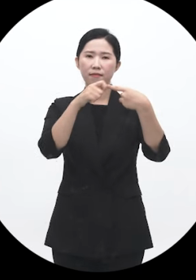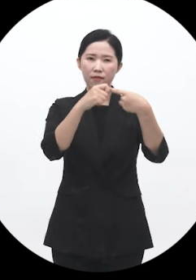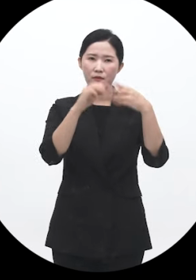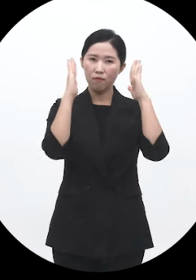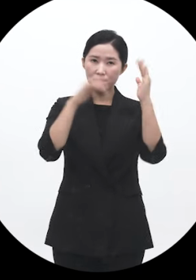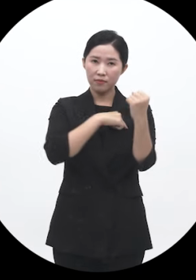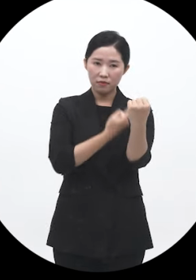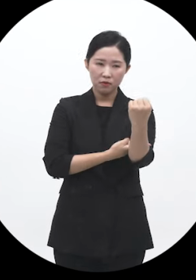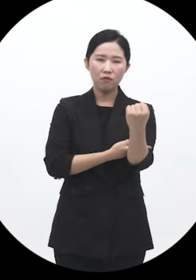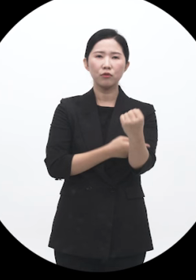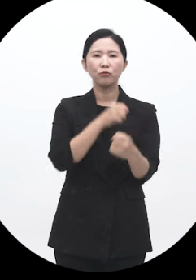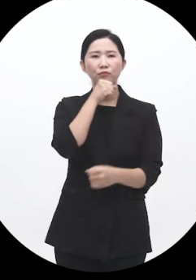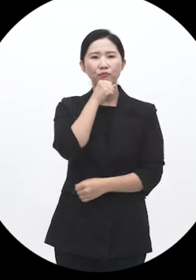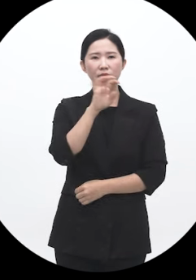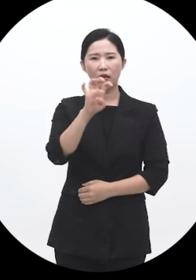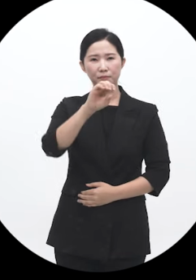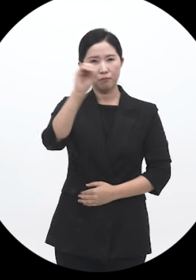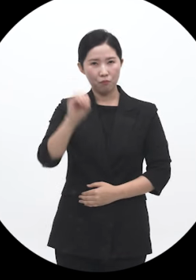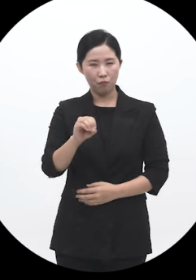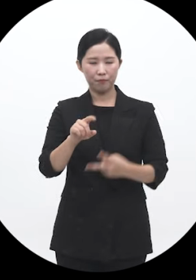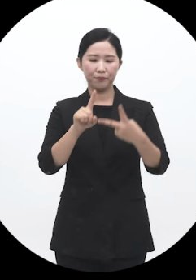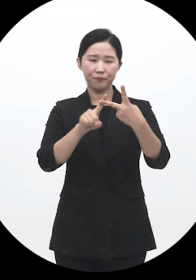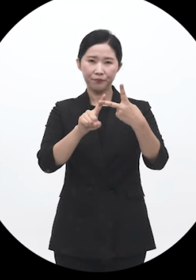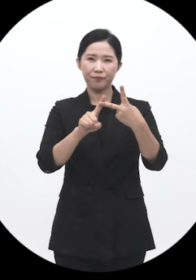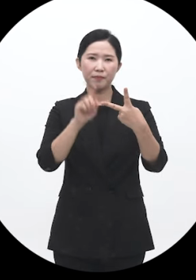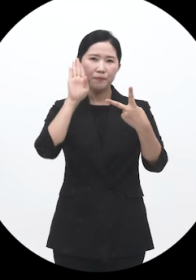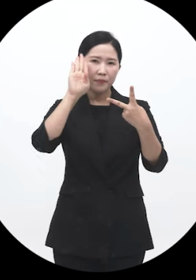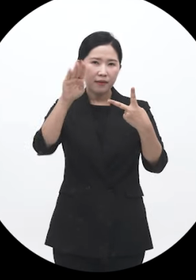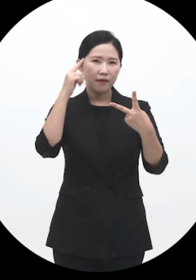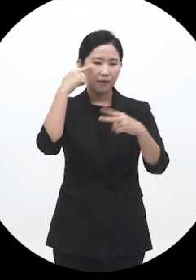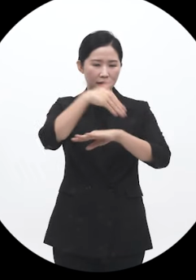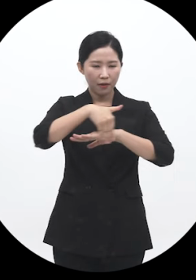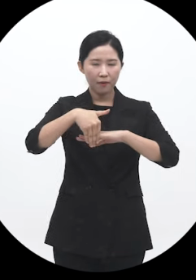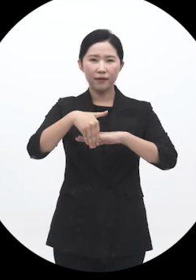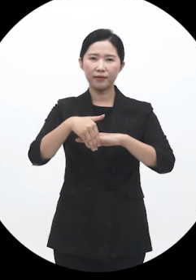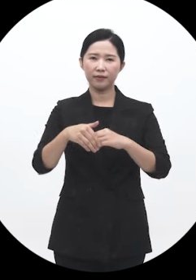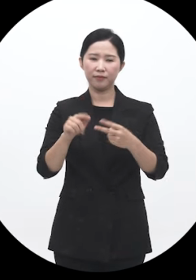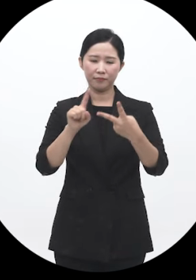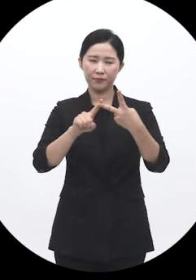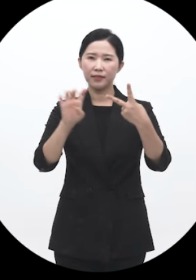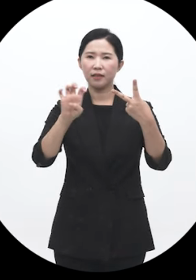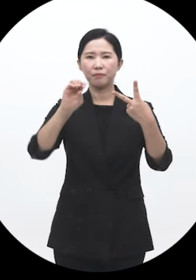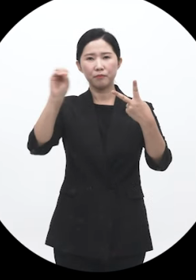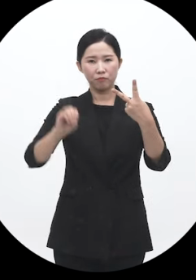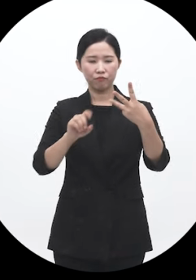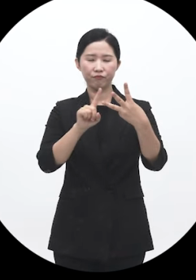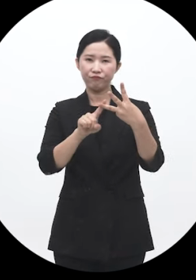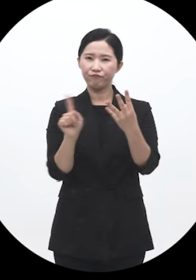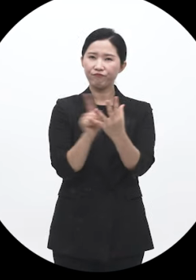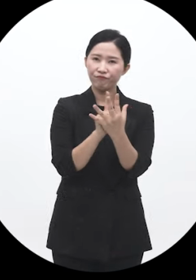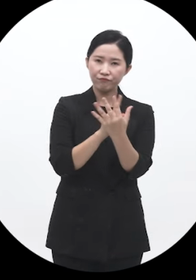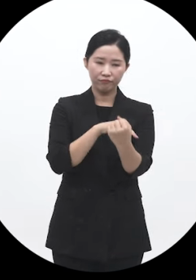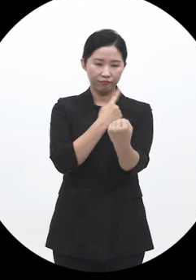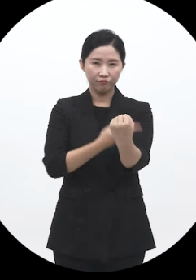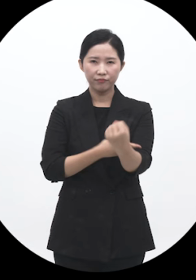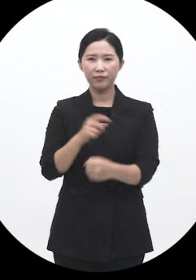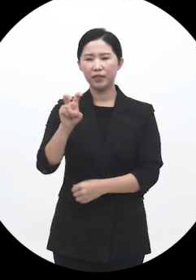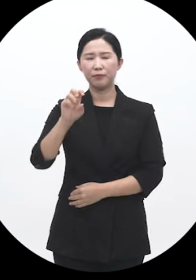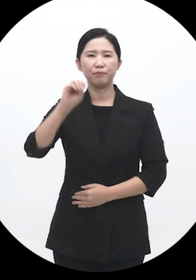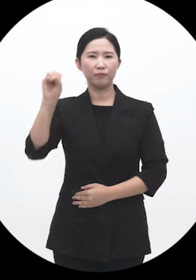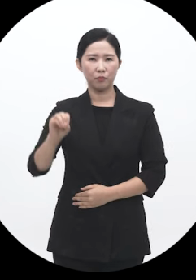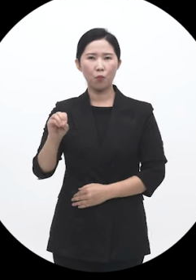학업 역량 40%, 진로 역량 40%, 공동체 역량 20%로